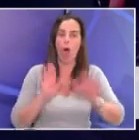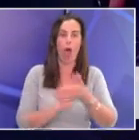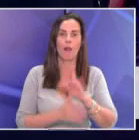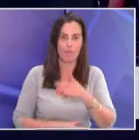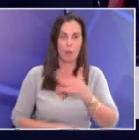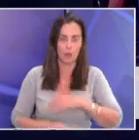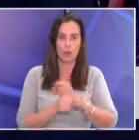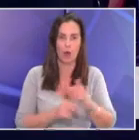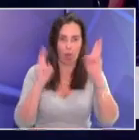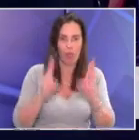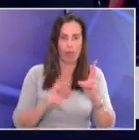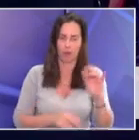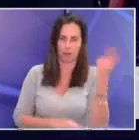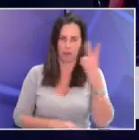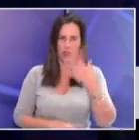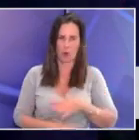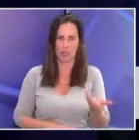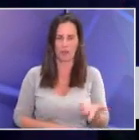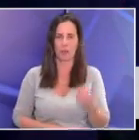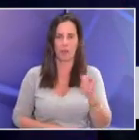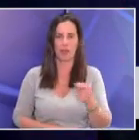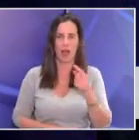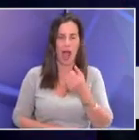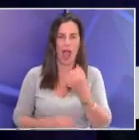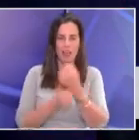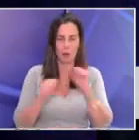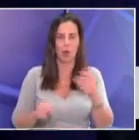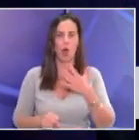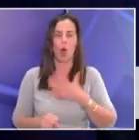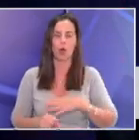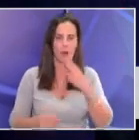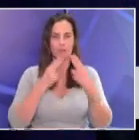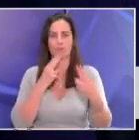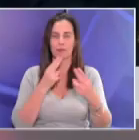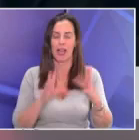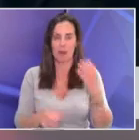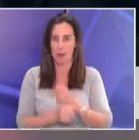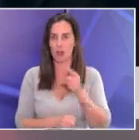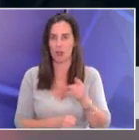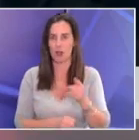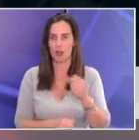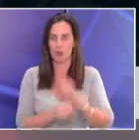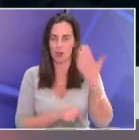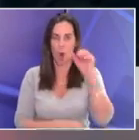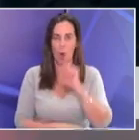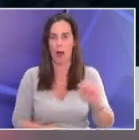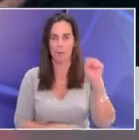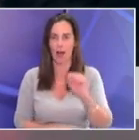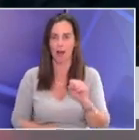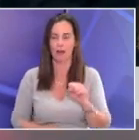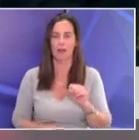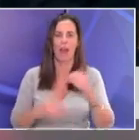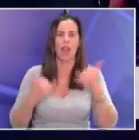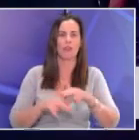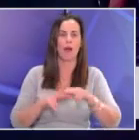והם רוצים לעשות לו את השאט-דאון הזה. בוודאי שהם רוצים לעשות לו. הם רואים... הם בעיקר רוצים להחזיר לו את מה שהם עשו לאובמה. הם